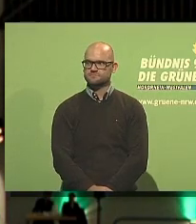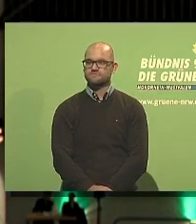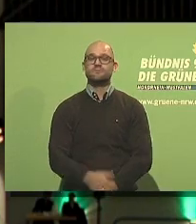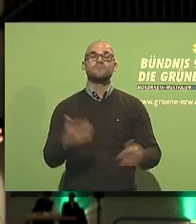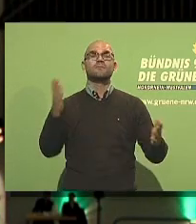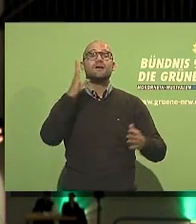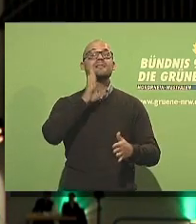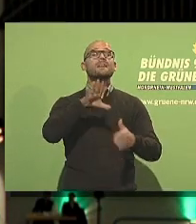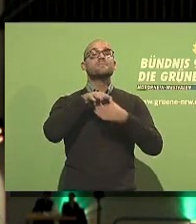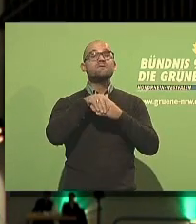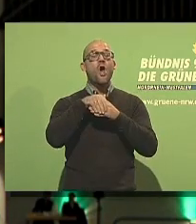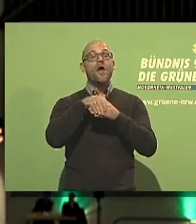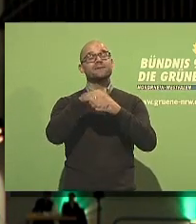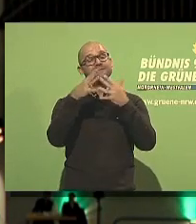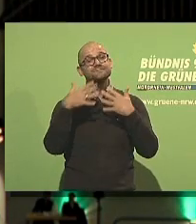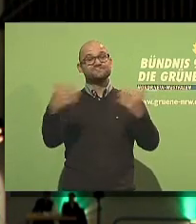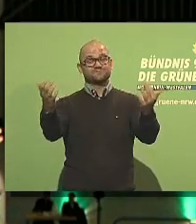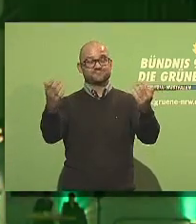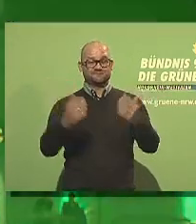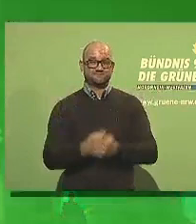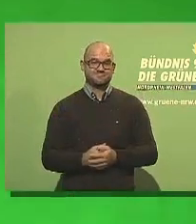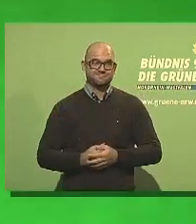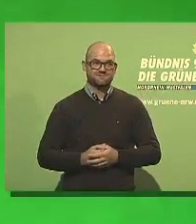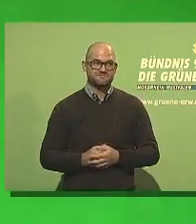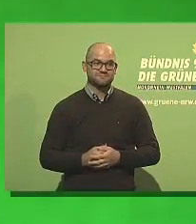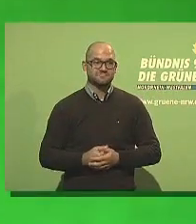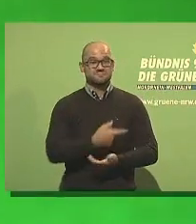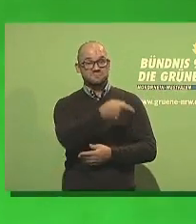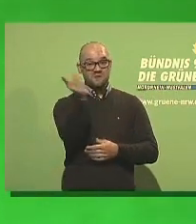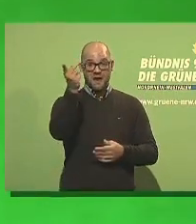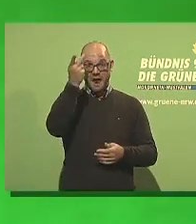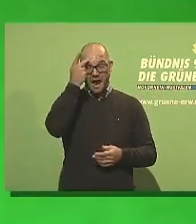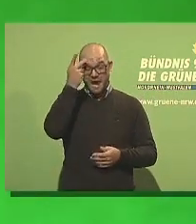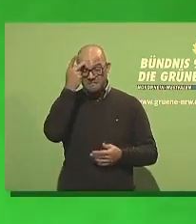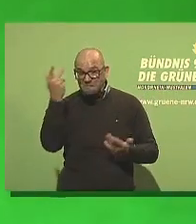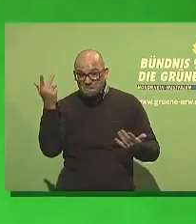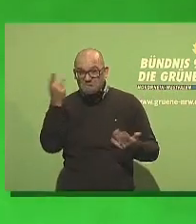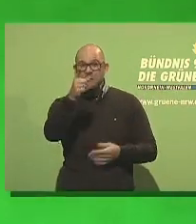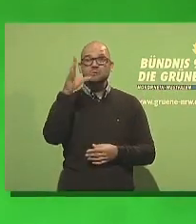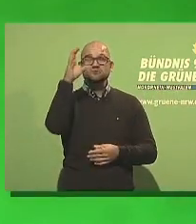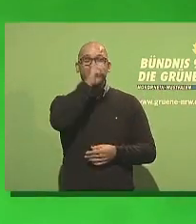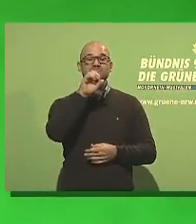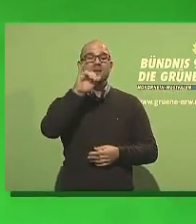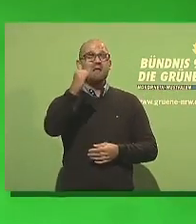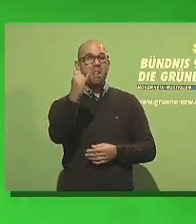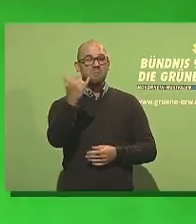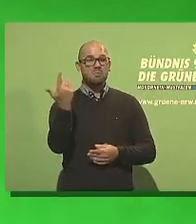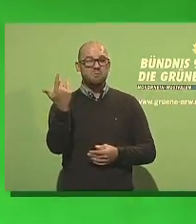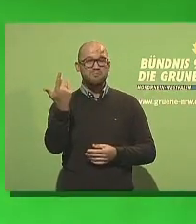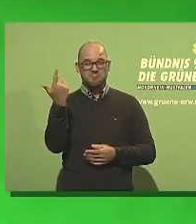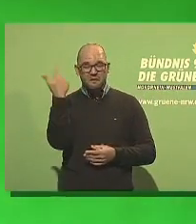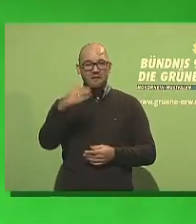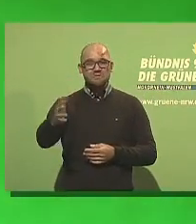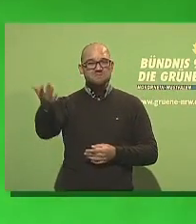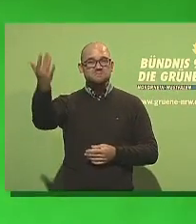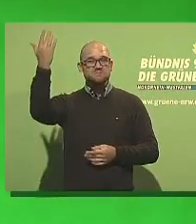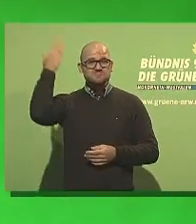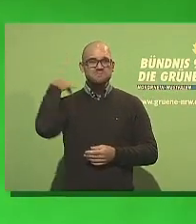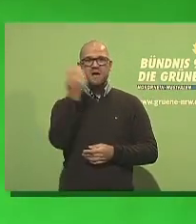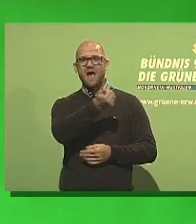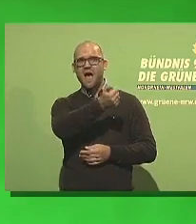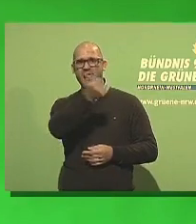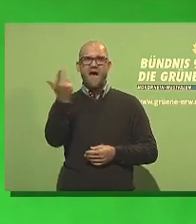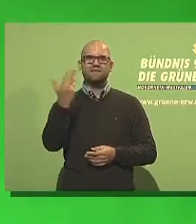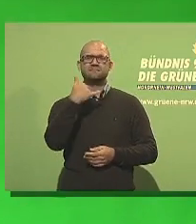Liebe Freundinnen und Freunde, ich weiß nicht, ob ihr euch erinnert, Schwarz-Gelb, das galt einigen ja mal als eine Art